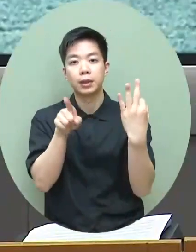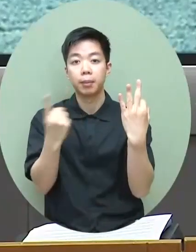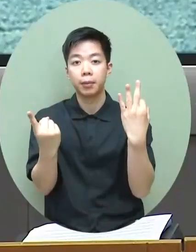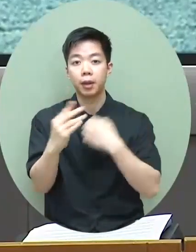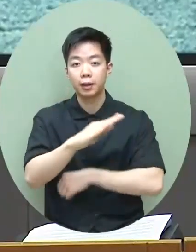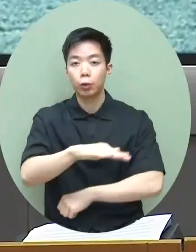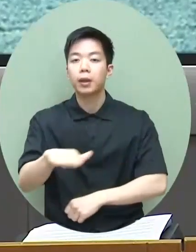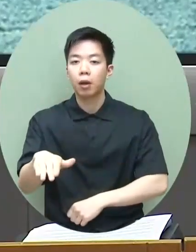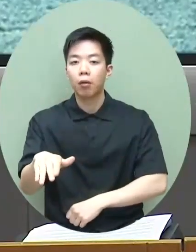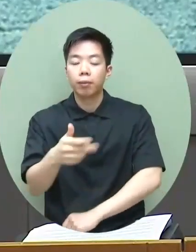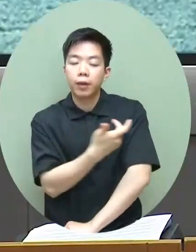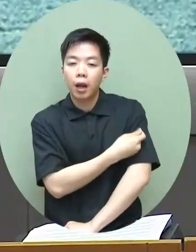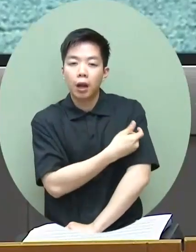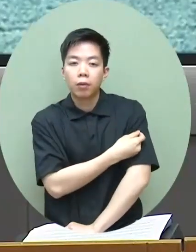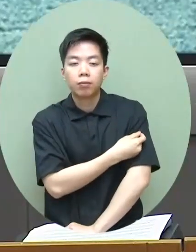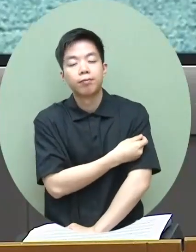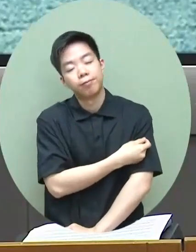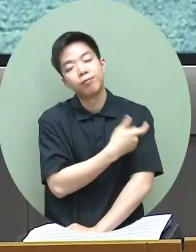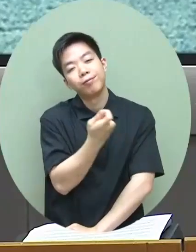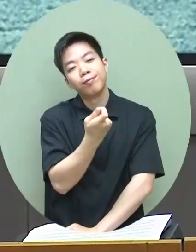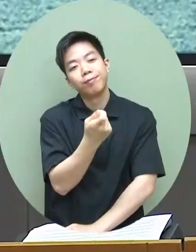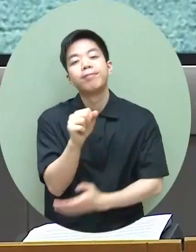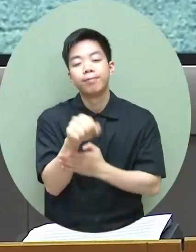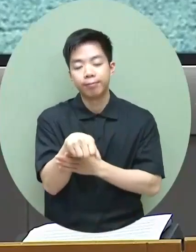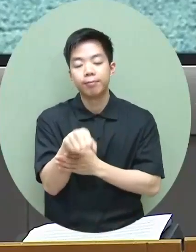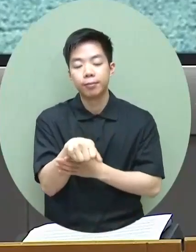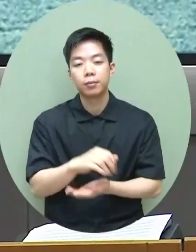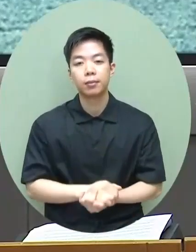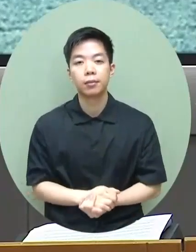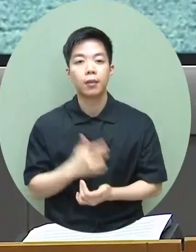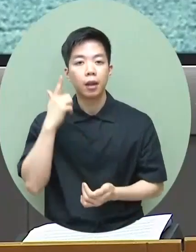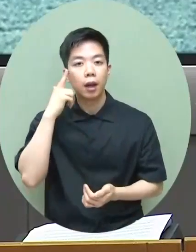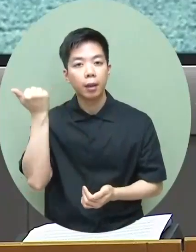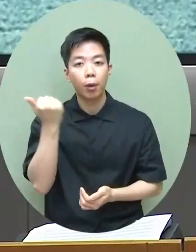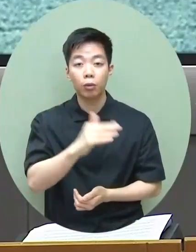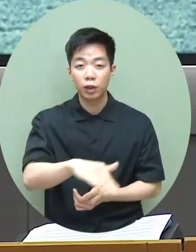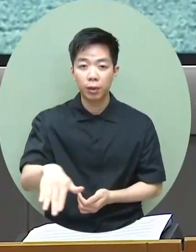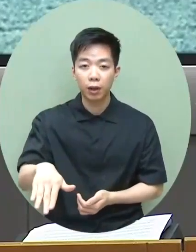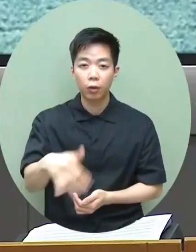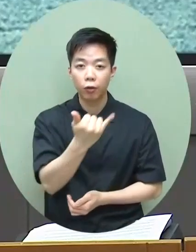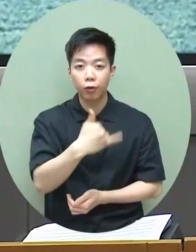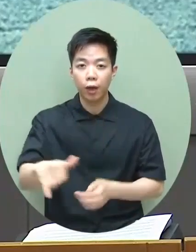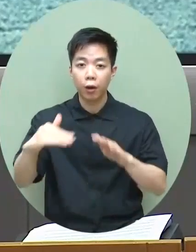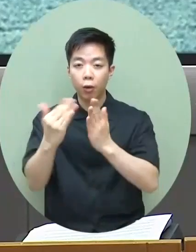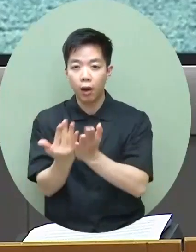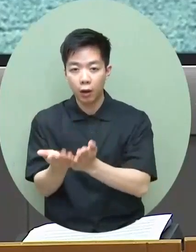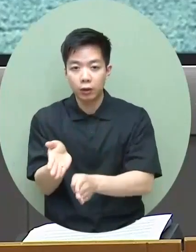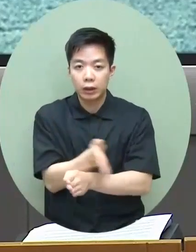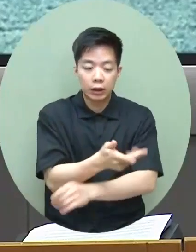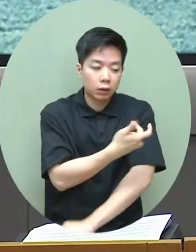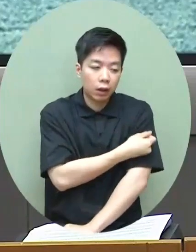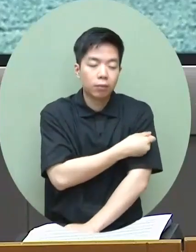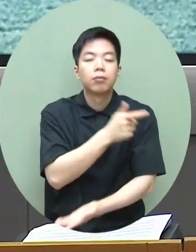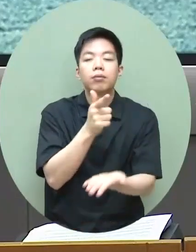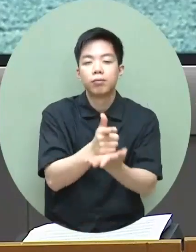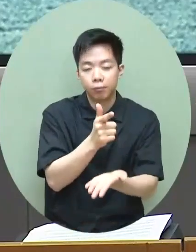想啦，當然是希望即越多小朋友在上學的時候接種了就越好啦，其實就又不可以